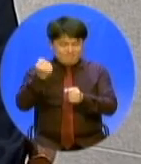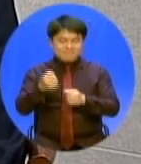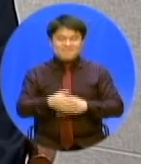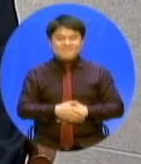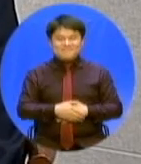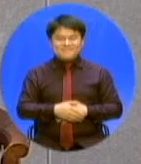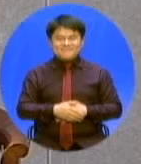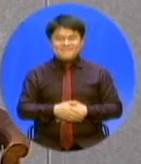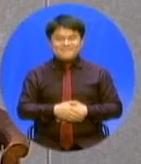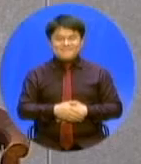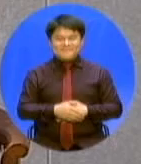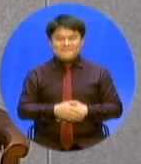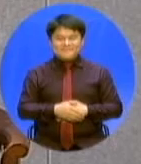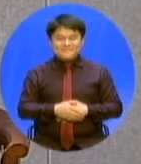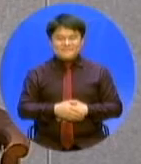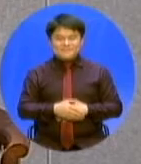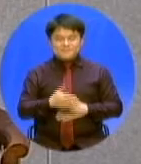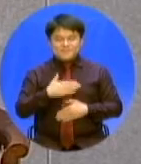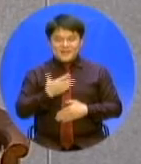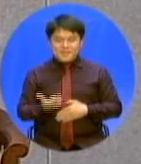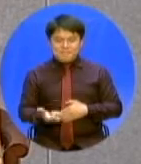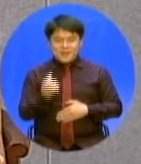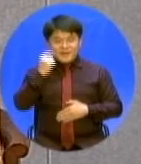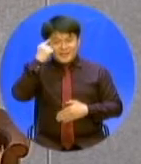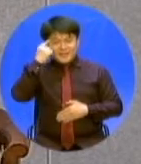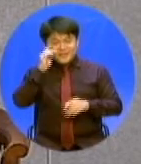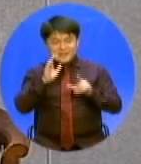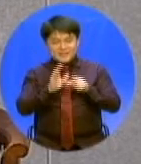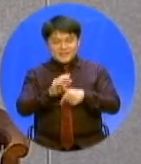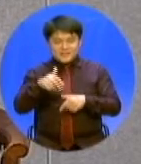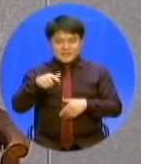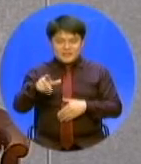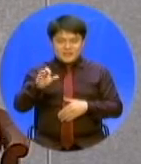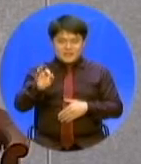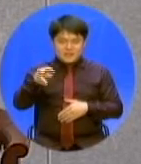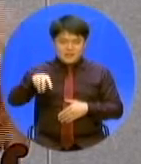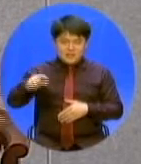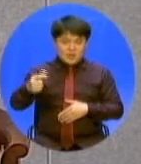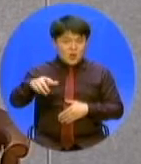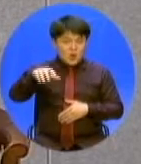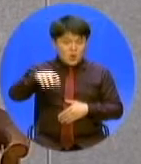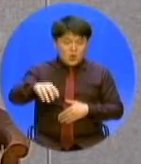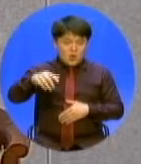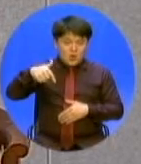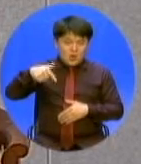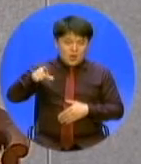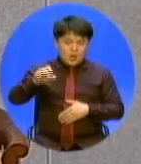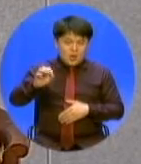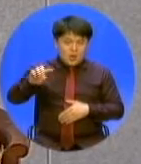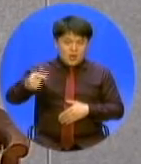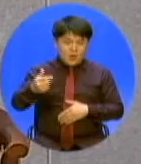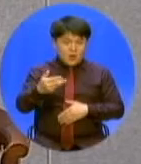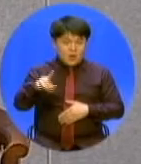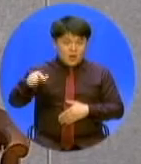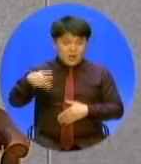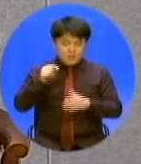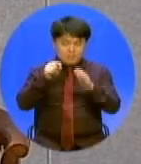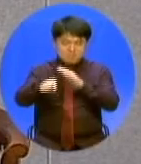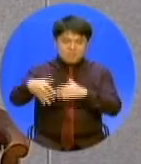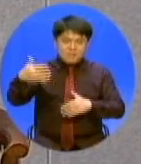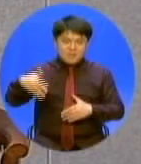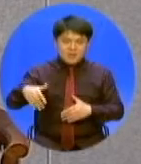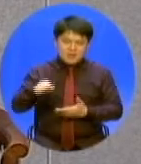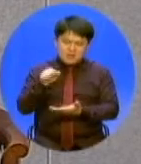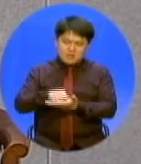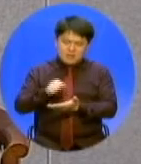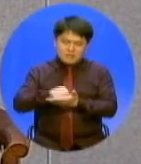목표로 합니다. 저도 얼른 생각할 땐 정선에 아직 그 강원랜드 못 갔습니다. 그렇습니까? 그럼 카지노를